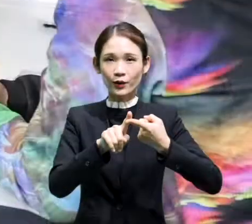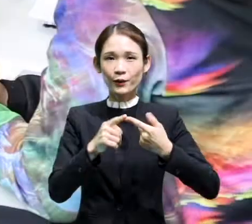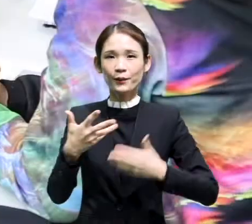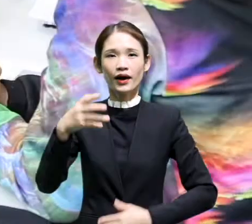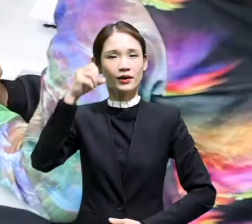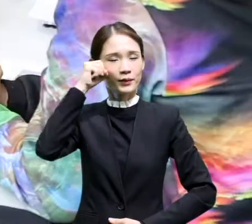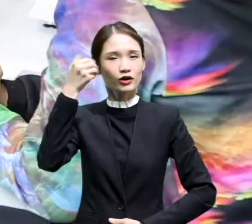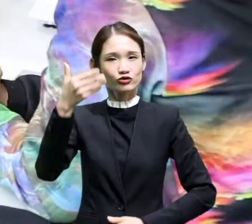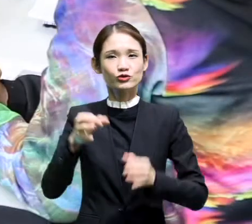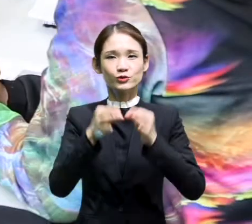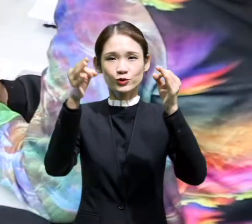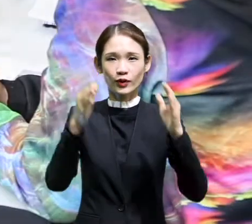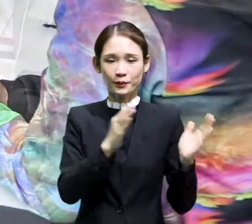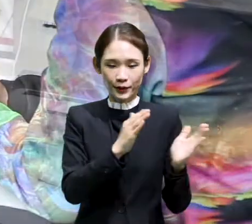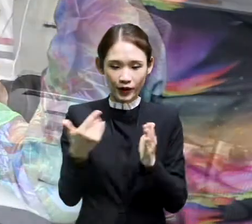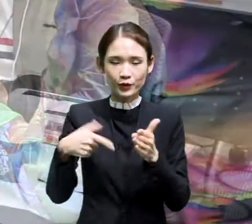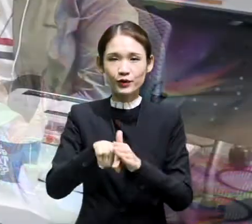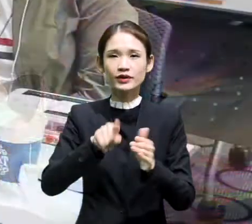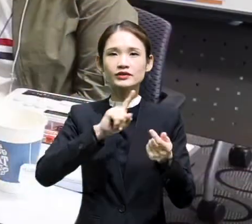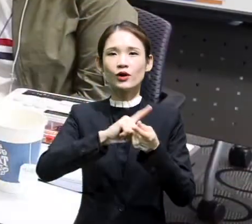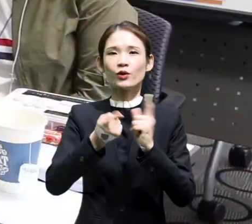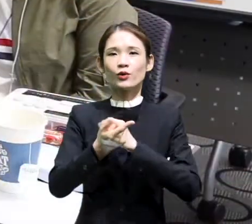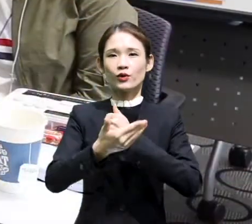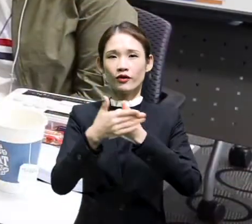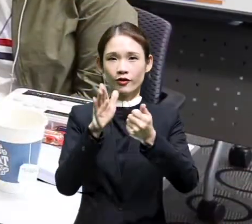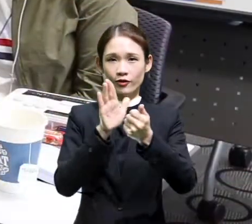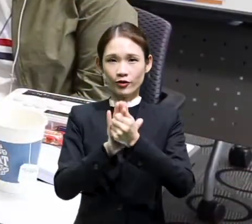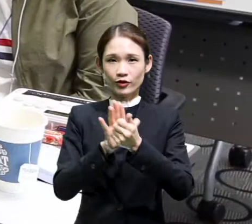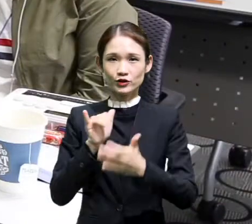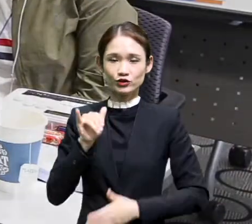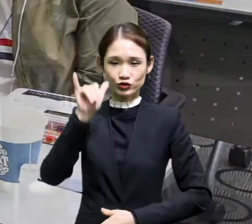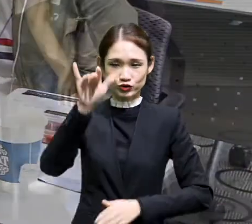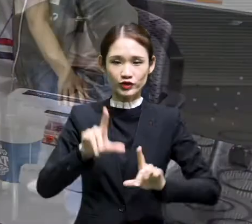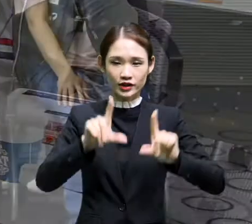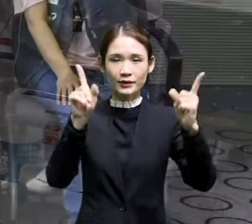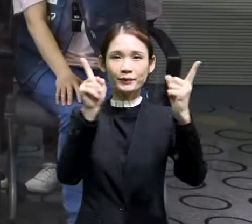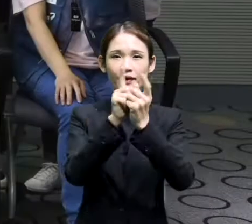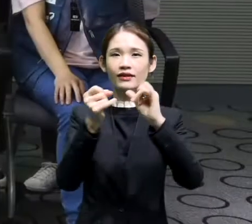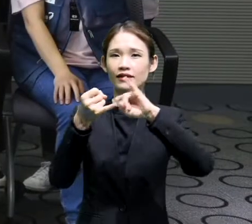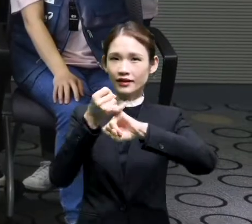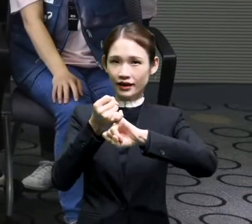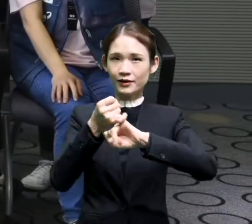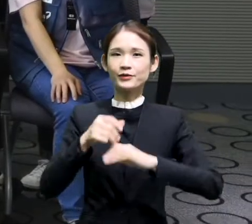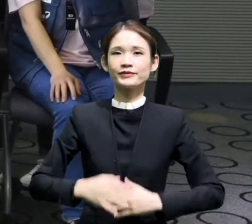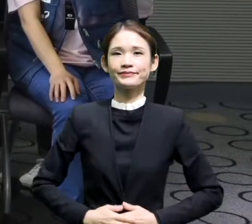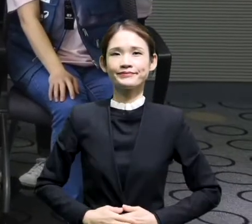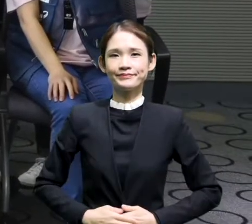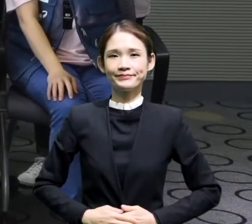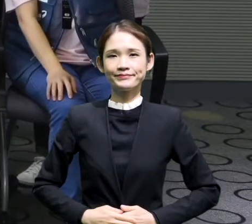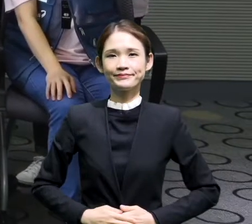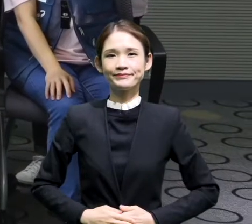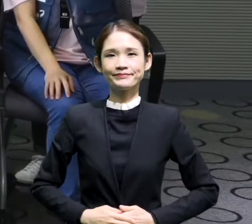8박 9일간의 일정이 진행될 수 있도록 서로를 격려하며 출국일에 만날 것을 약속합니다.